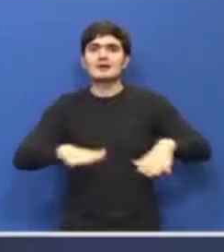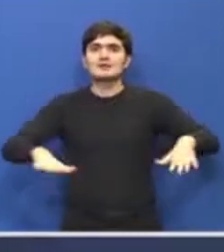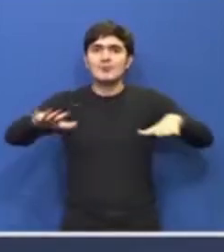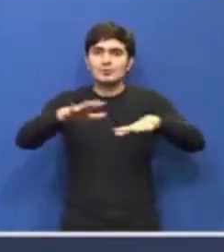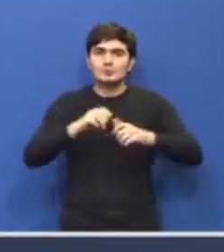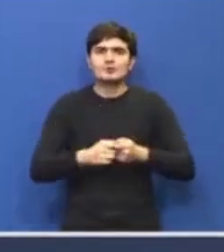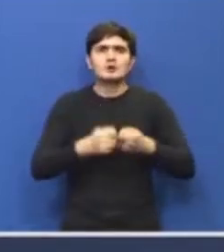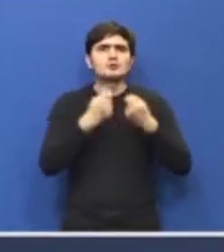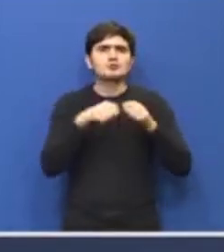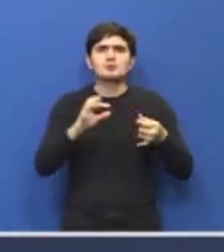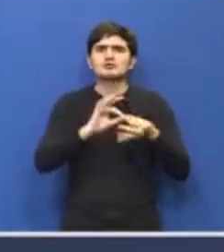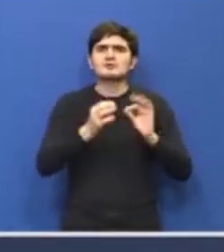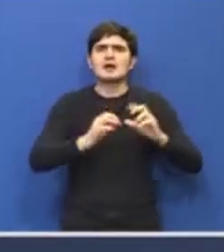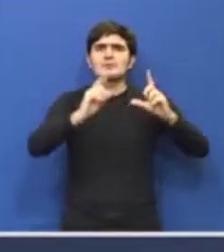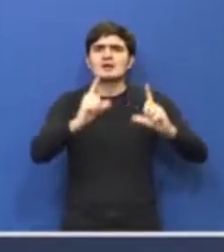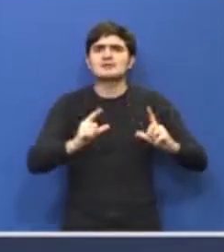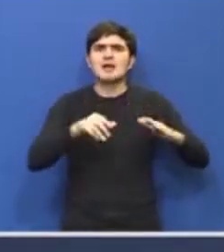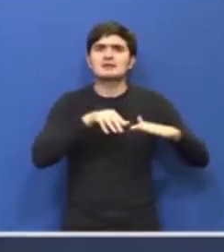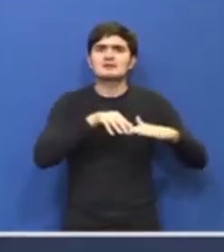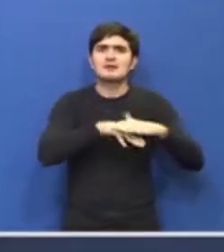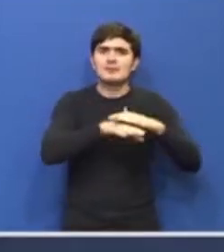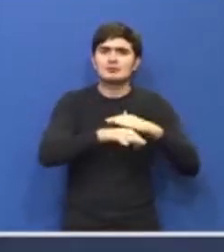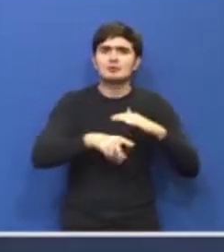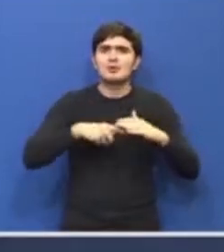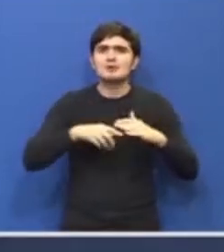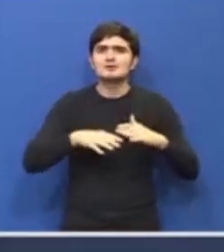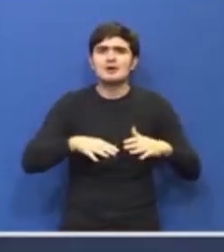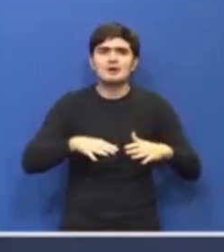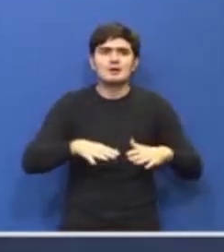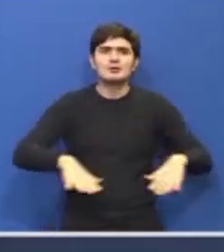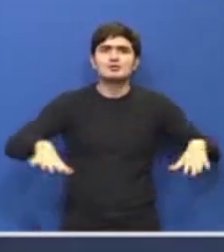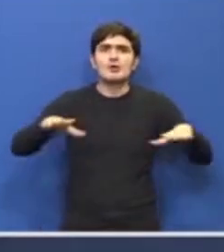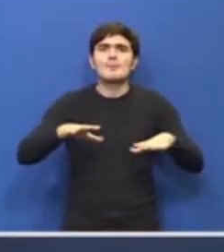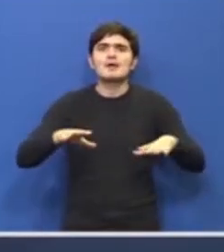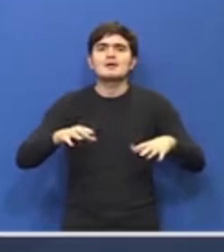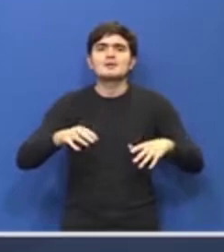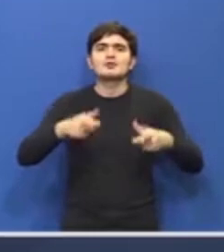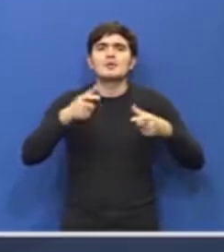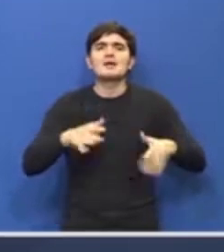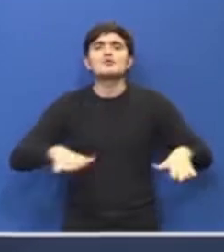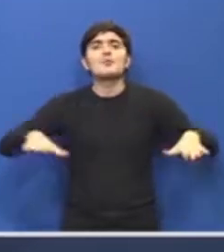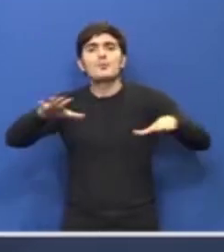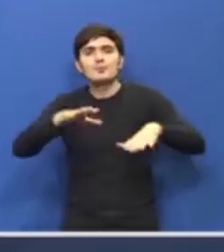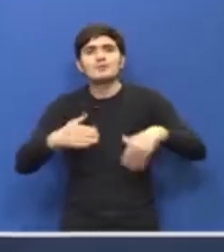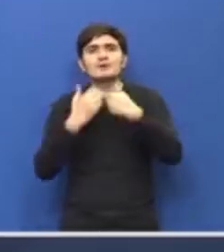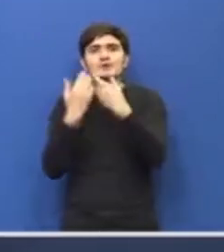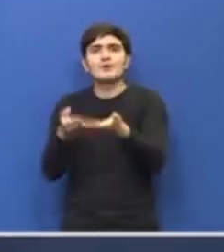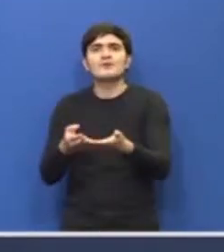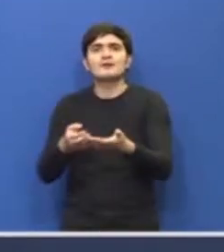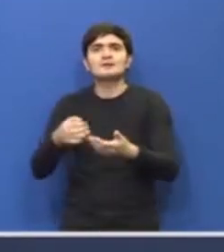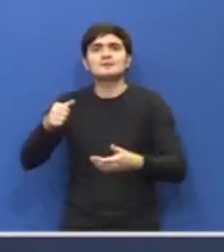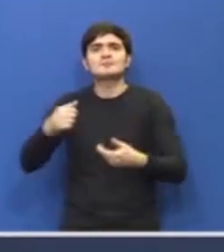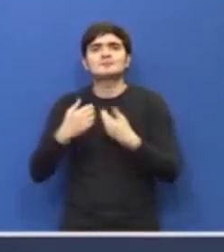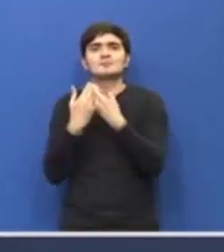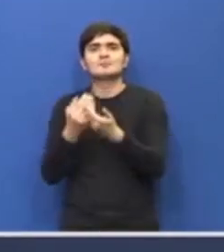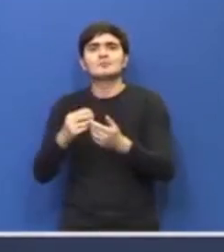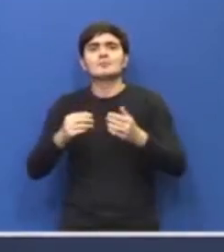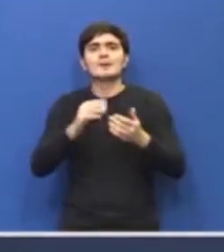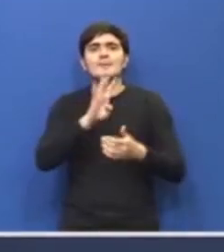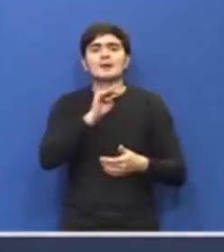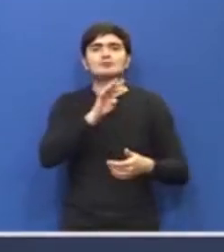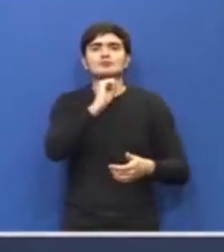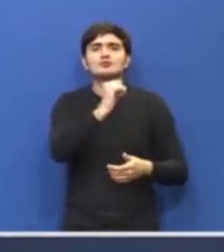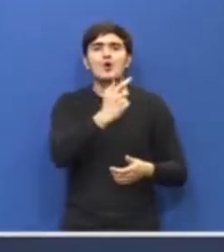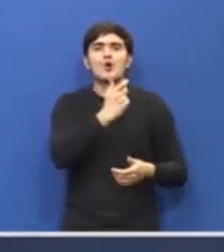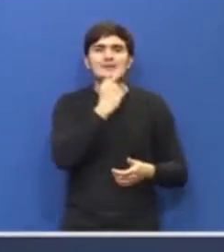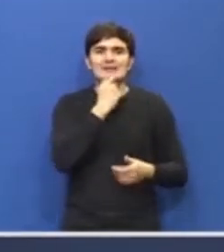metrou, stațiile de metrou sunt domeniu public, sunt proprietate publică, este dată în concesiune pe 49 de ani printr-un contract semnat